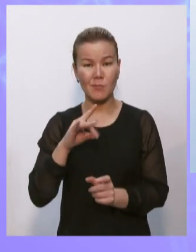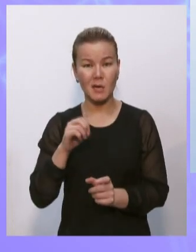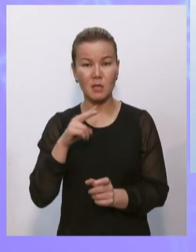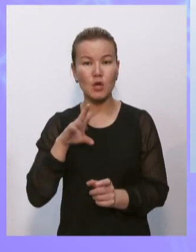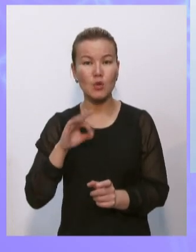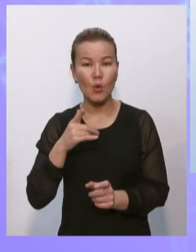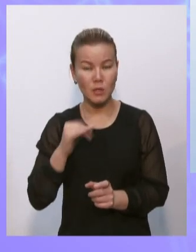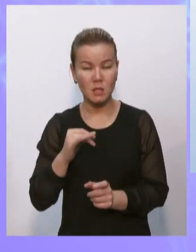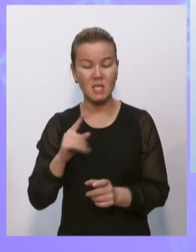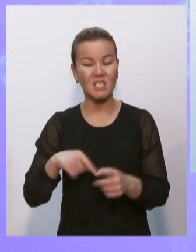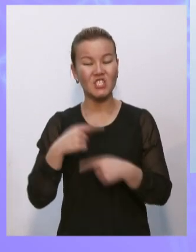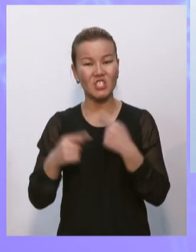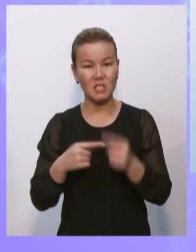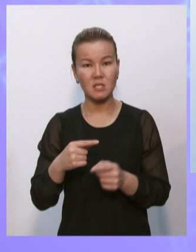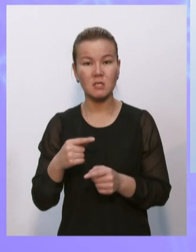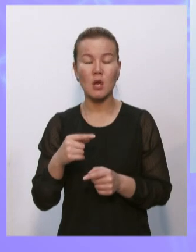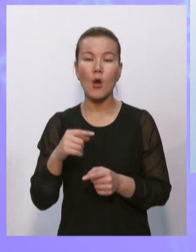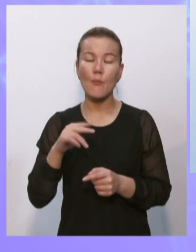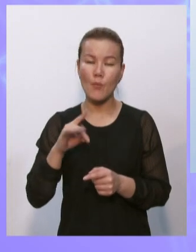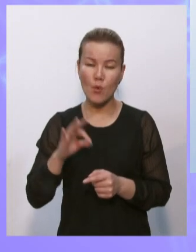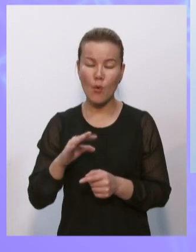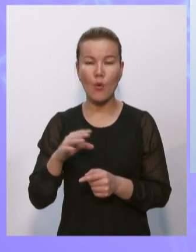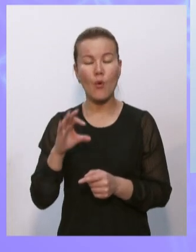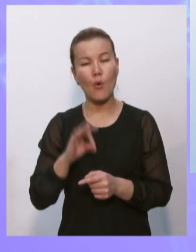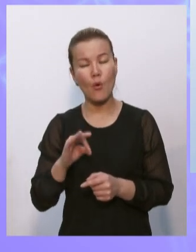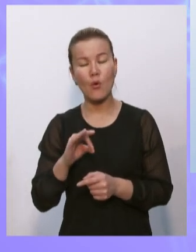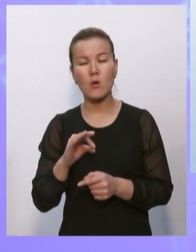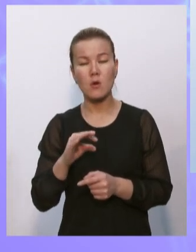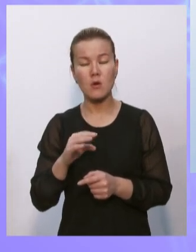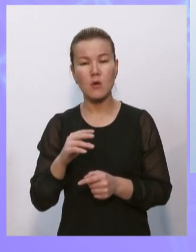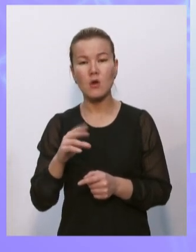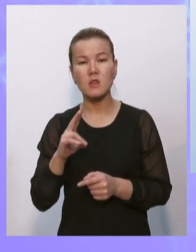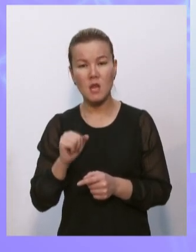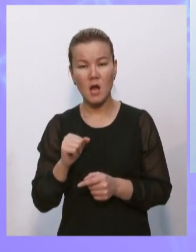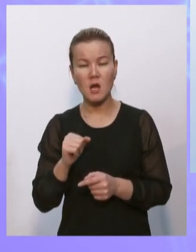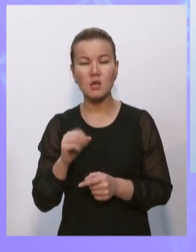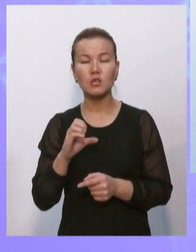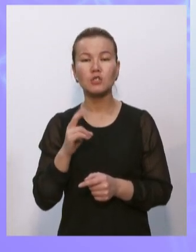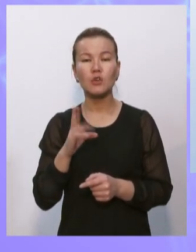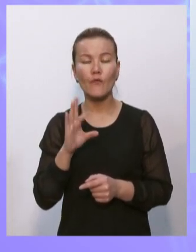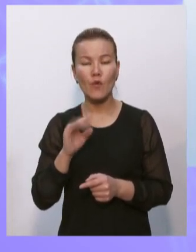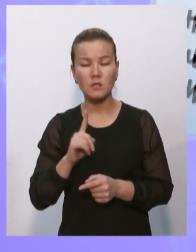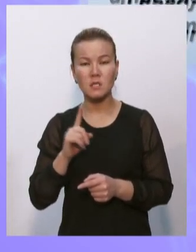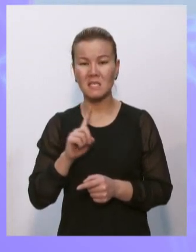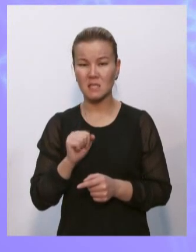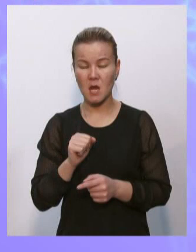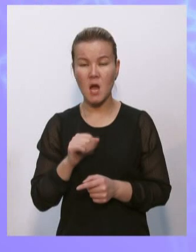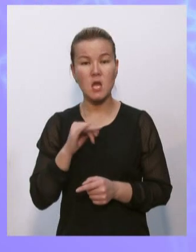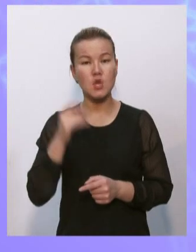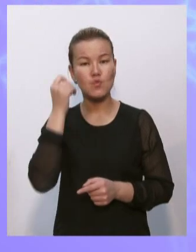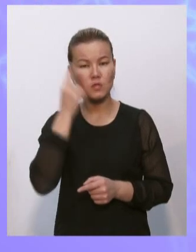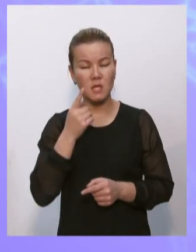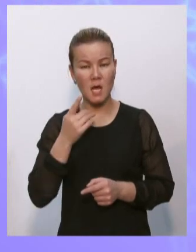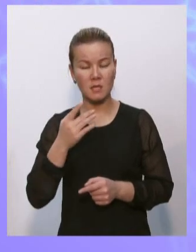изучить через «про», «в», «во», «на», «под», «сквозь», «за». И